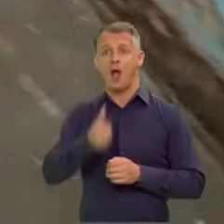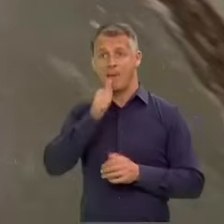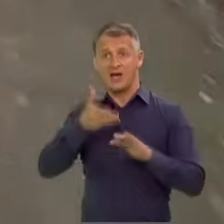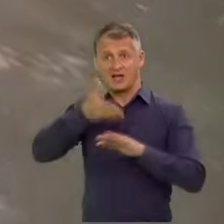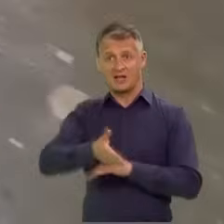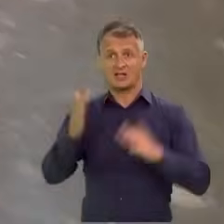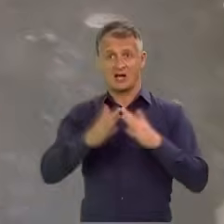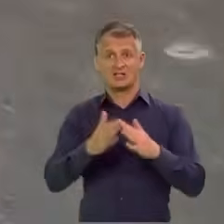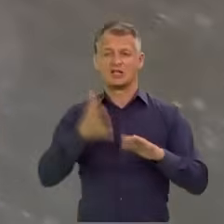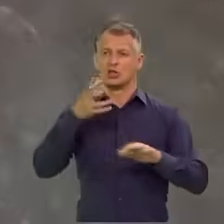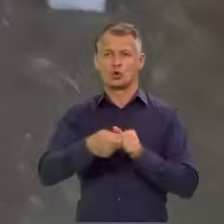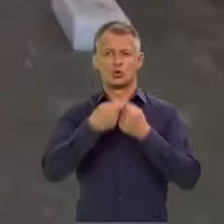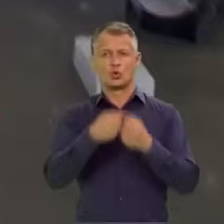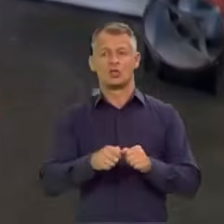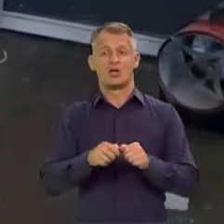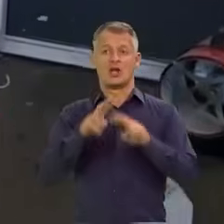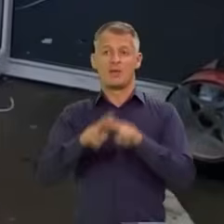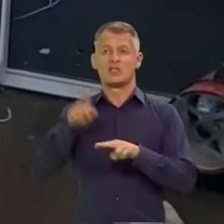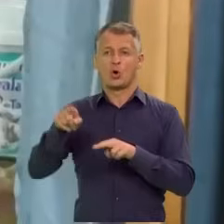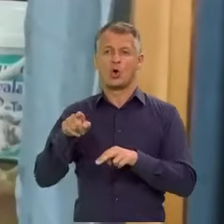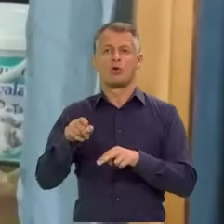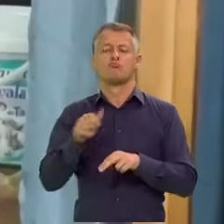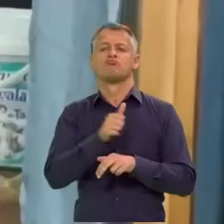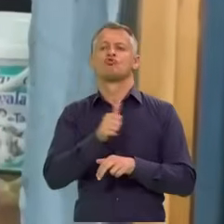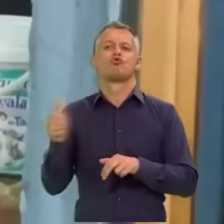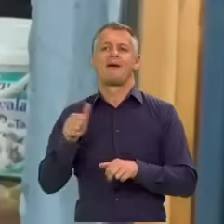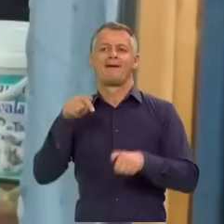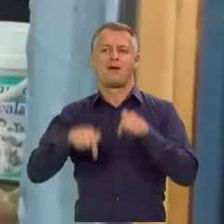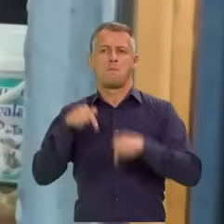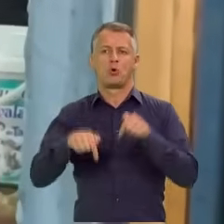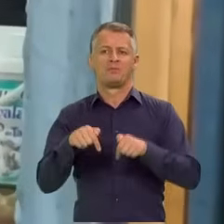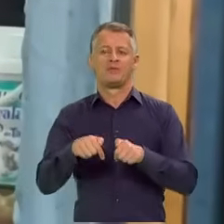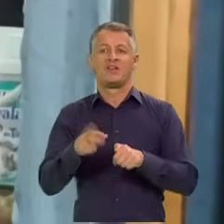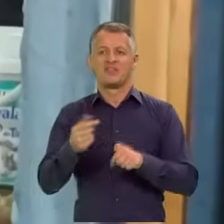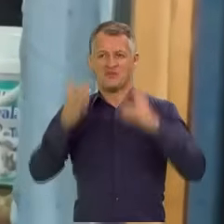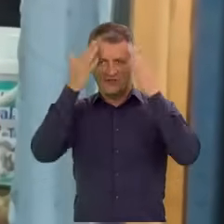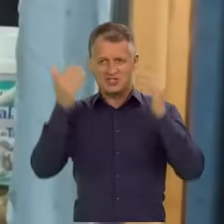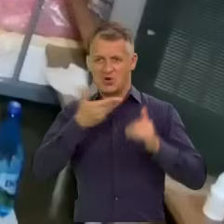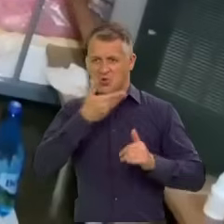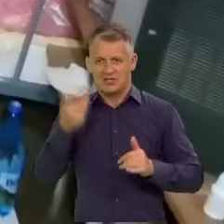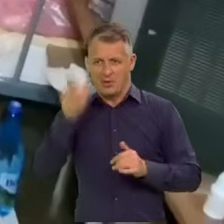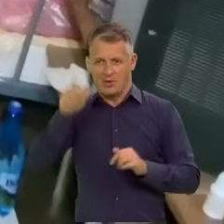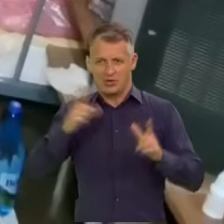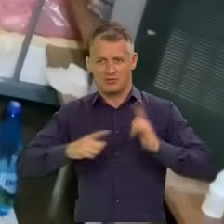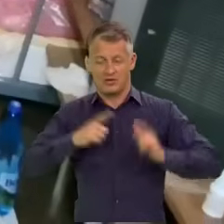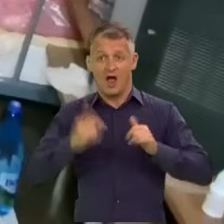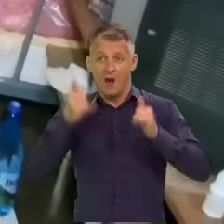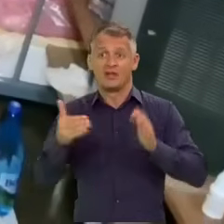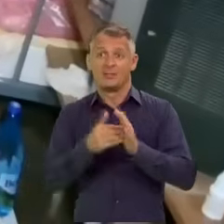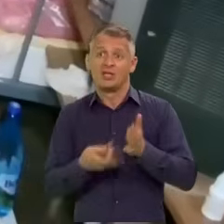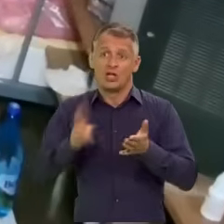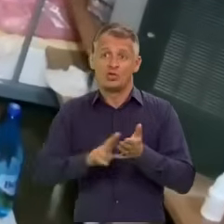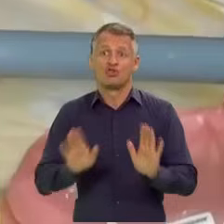distrus tot și a lăsat în urmă numai nămol. Din fericire, n-au existat victime. Acum trebuie să înceapă